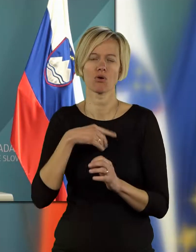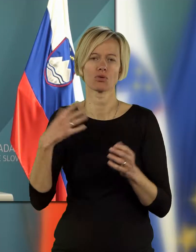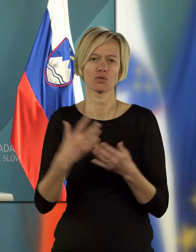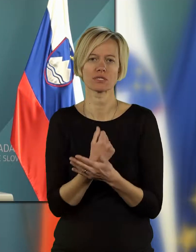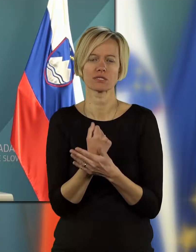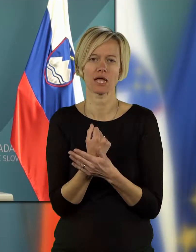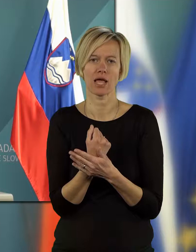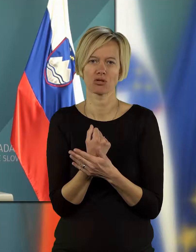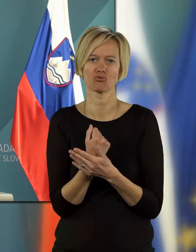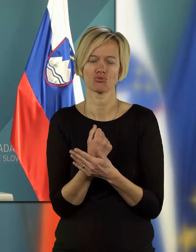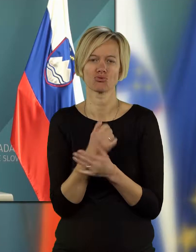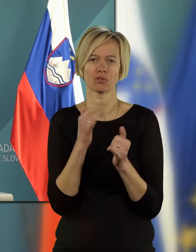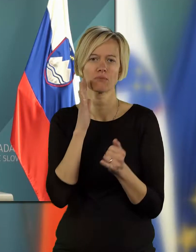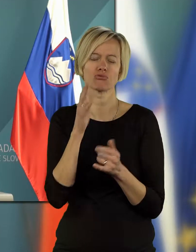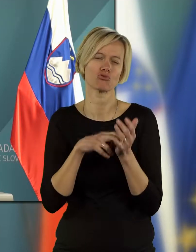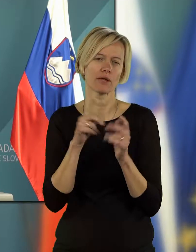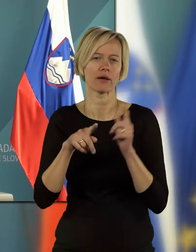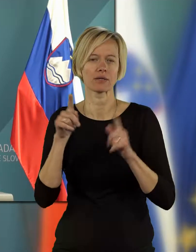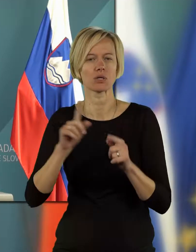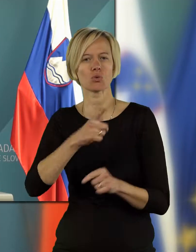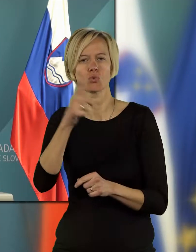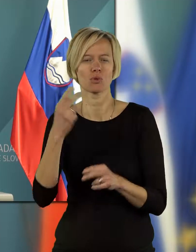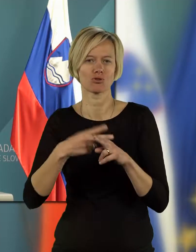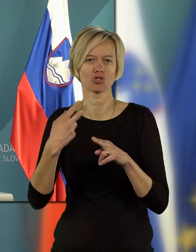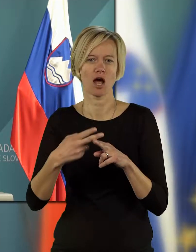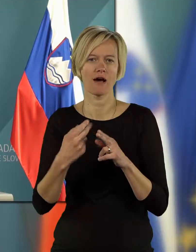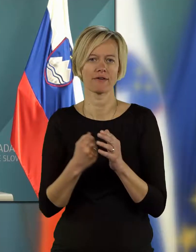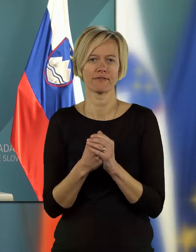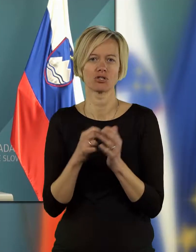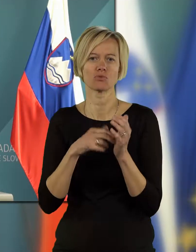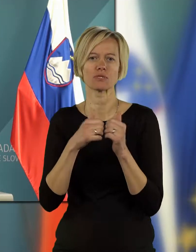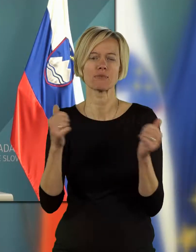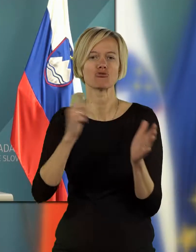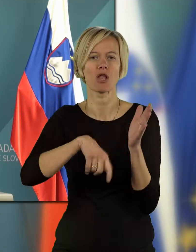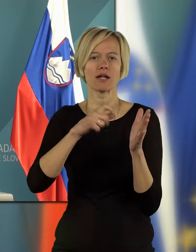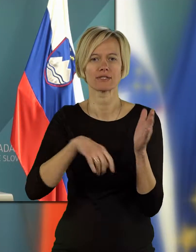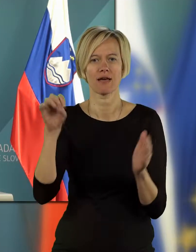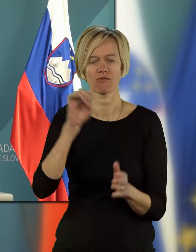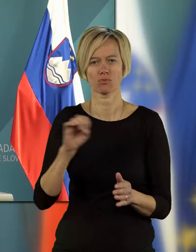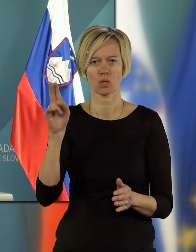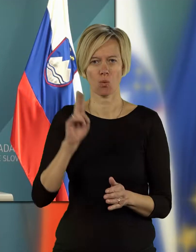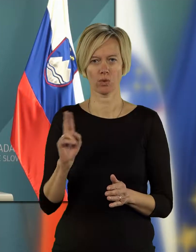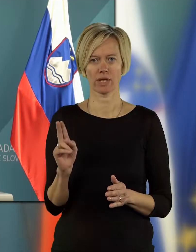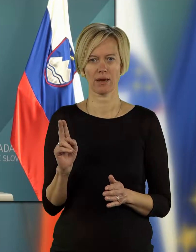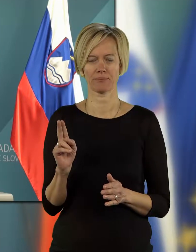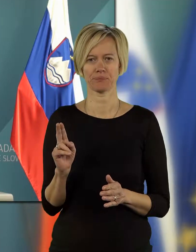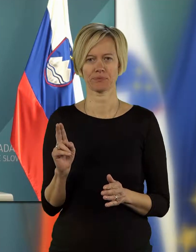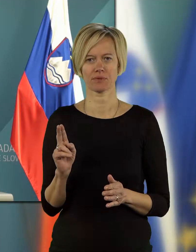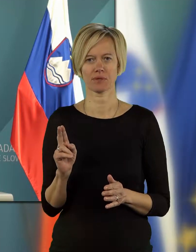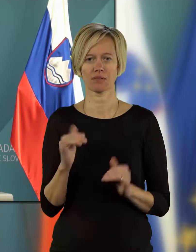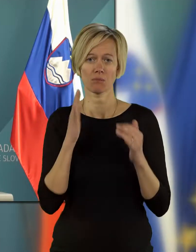skušamo doseči, da bi še nekatere druge države, zlasti članice Evropske